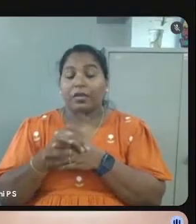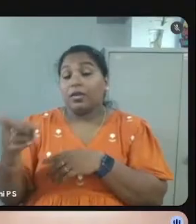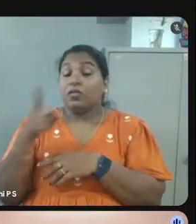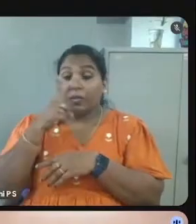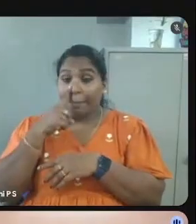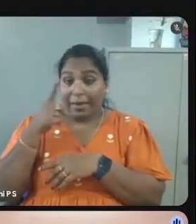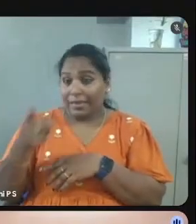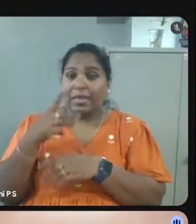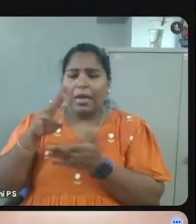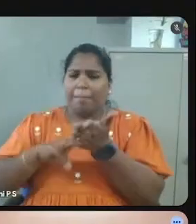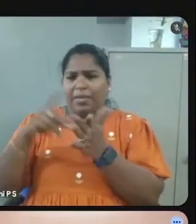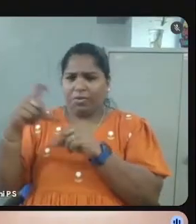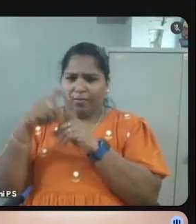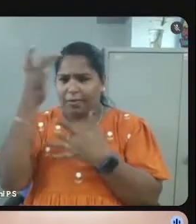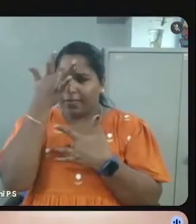അപ്പൊ അവർക്ക് ഒരു